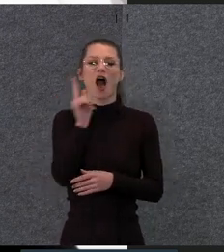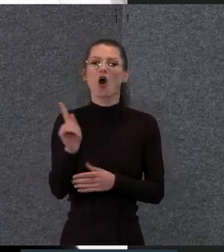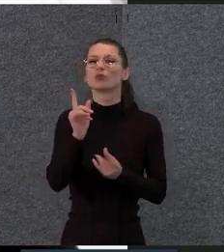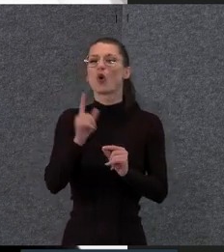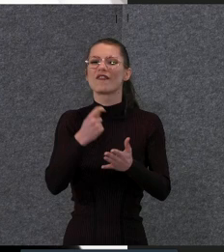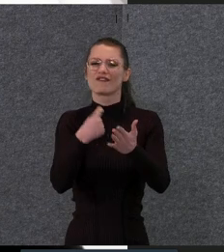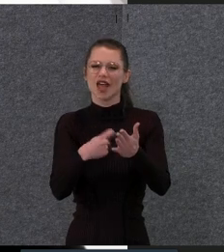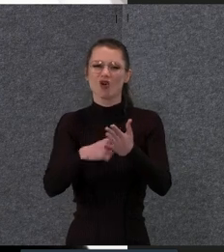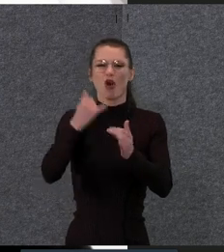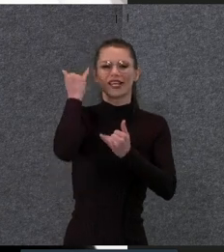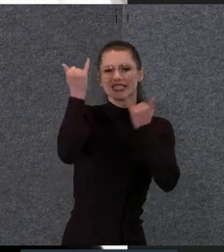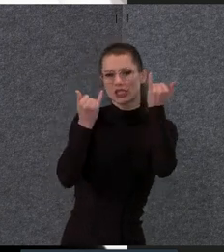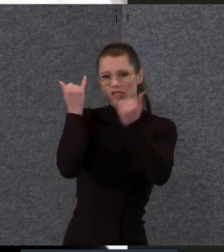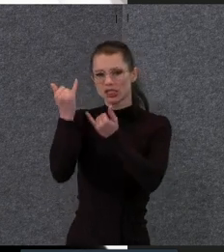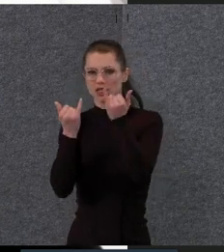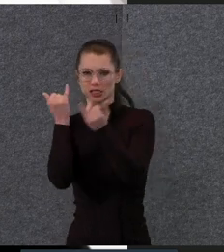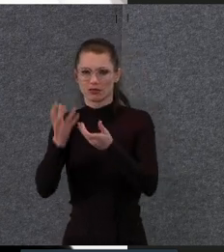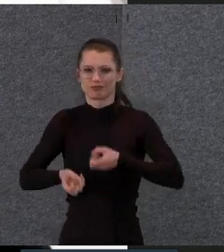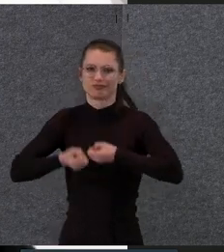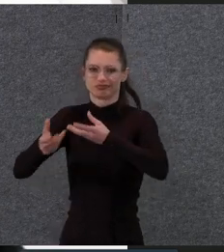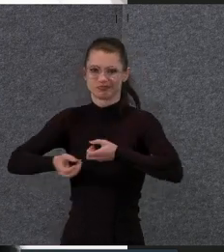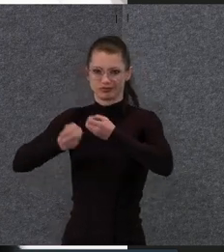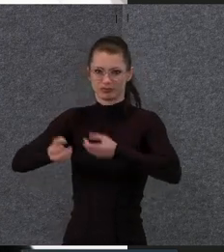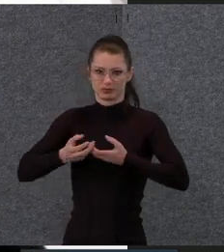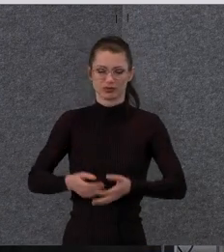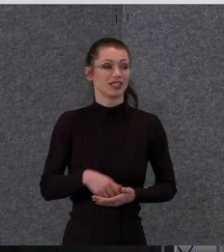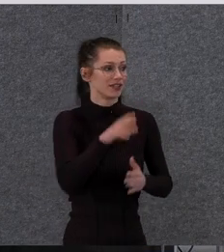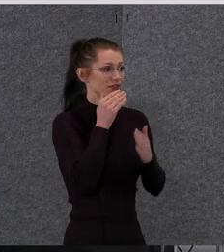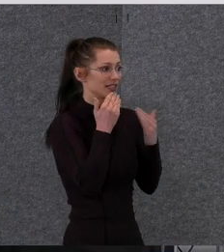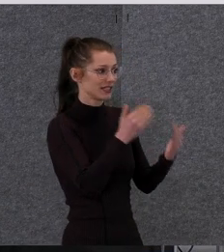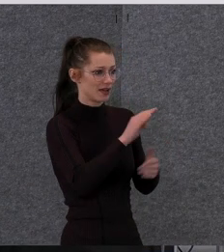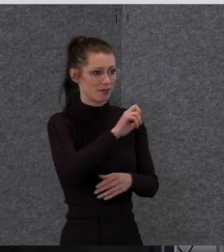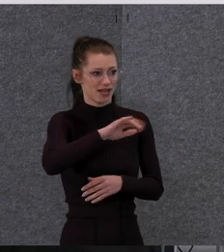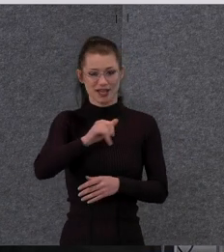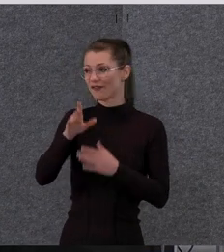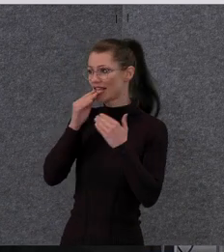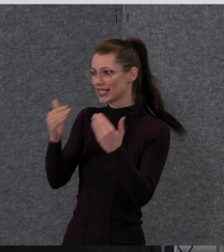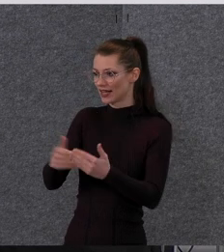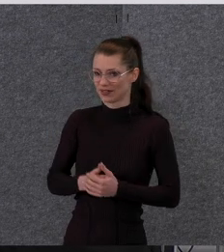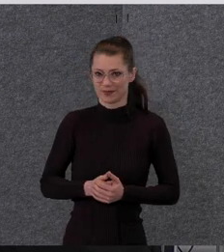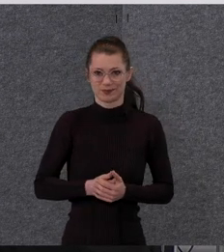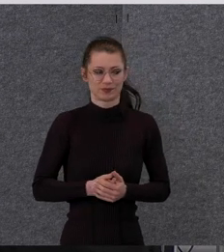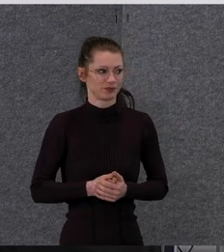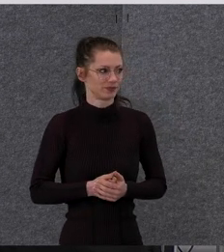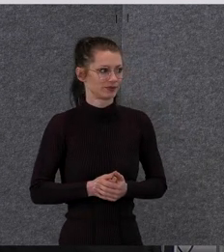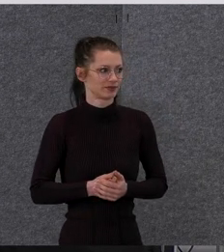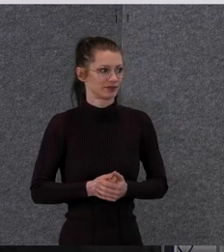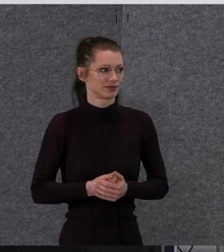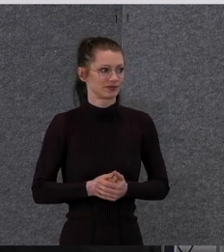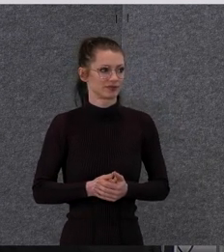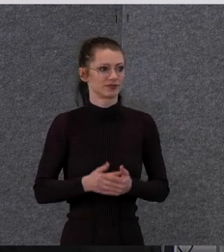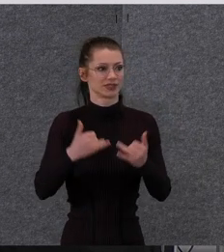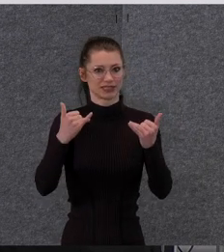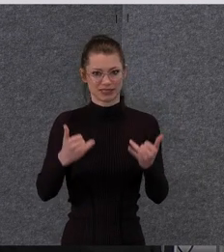und lieben die Frieden vielleicht mehr. Vielen Dank, Maria. Vielen Dank. Ich freue mich auf Ihre Und wir haben